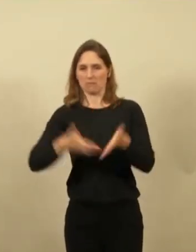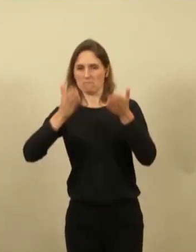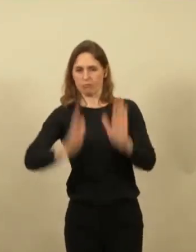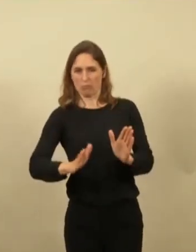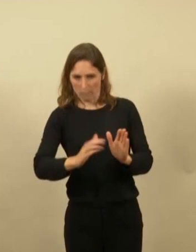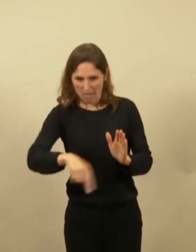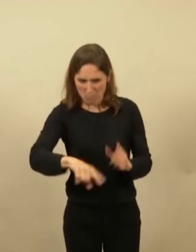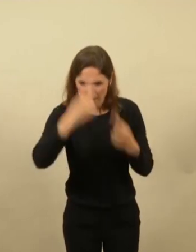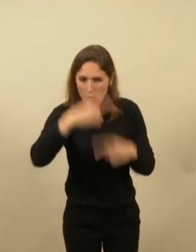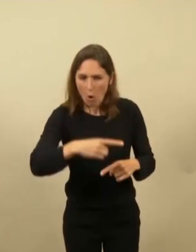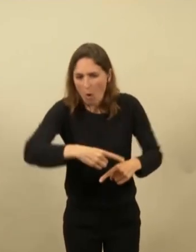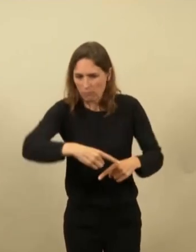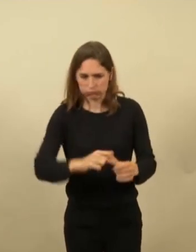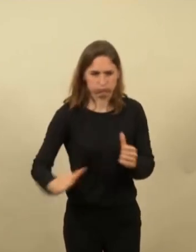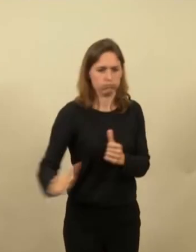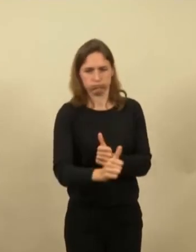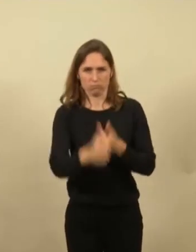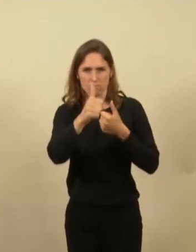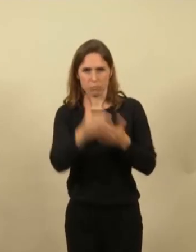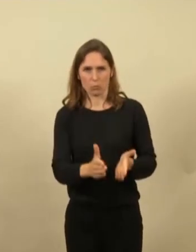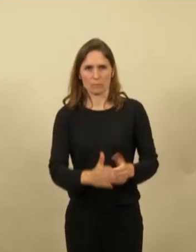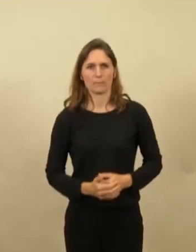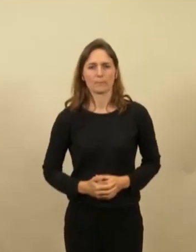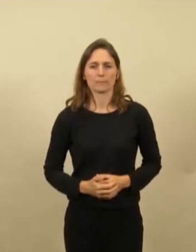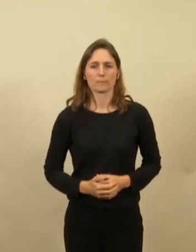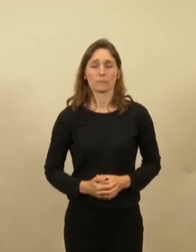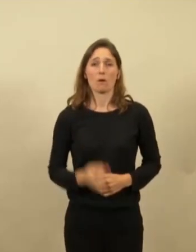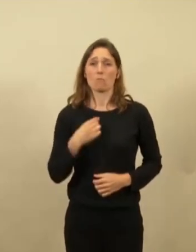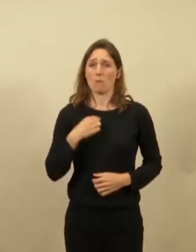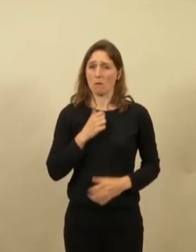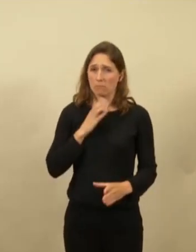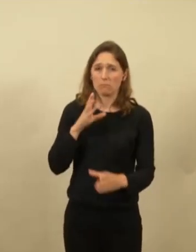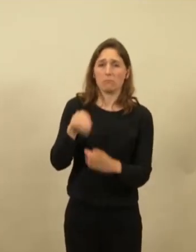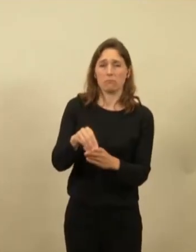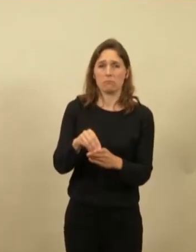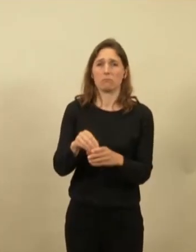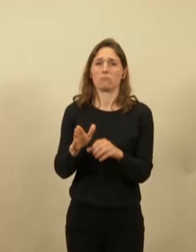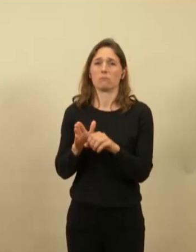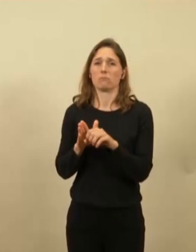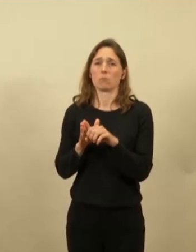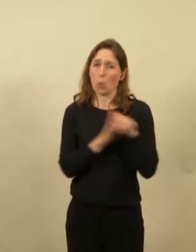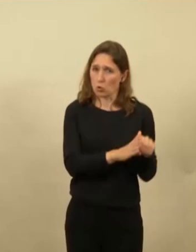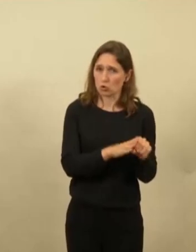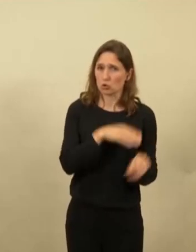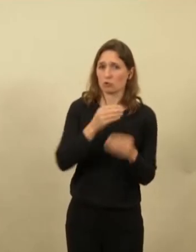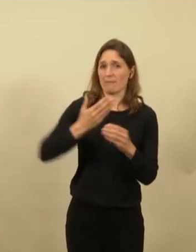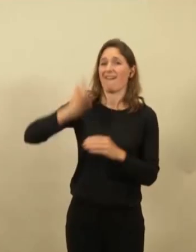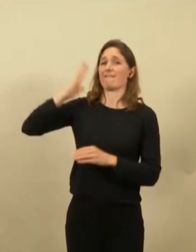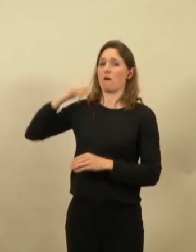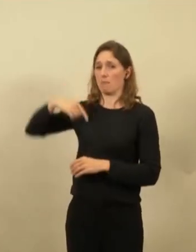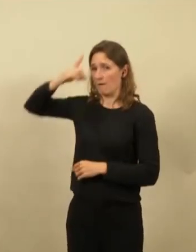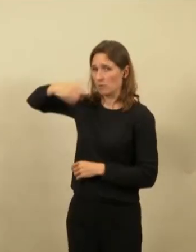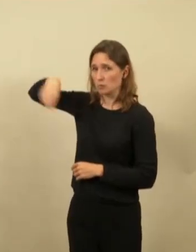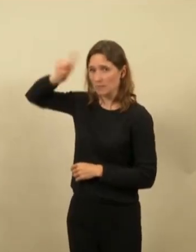personnel En tant que militant du Parti de gauche puis de la France insoumise je trouve particulièrement